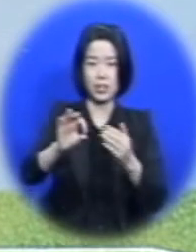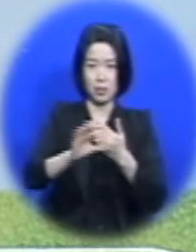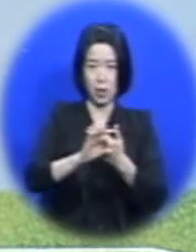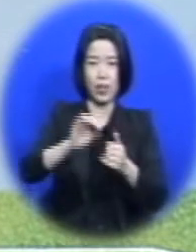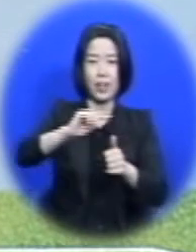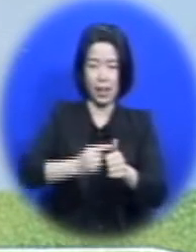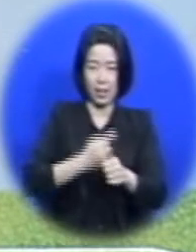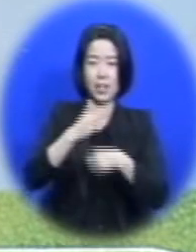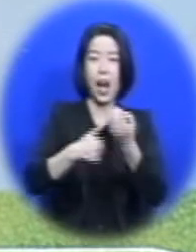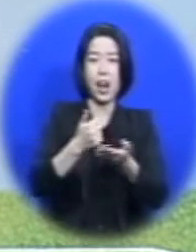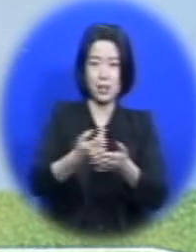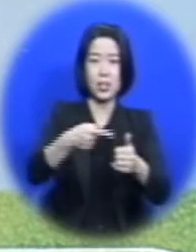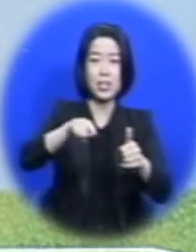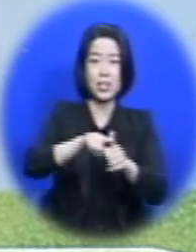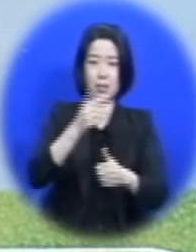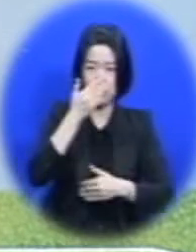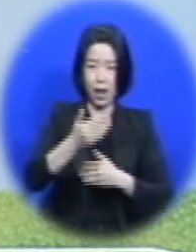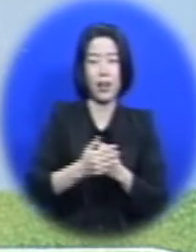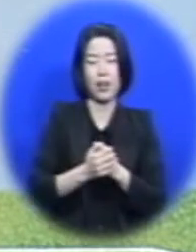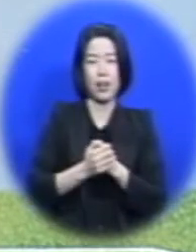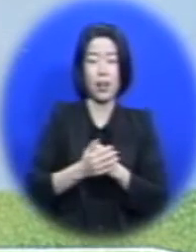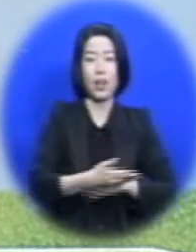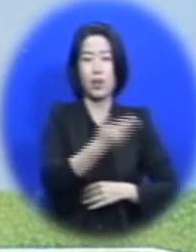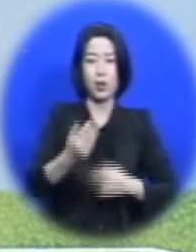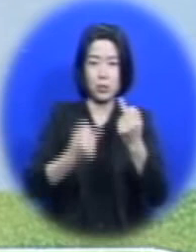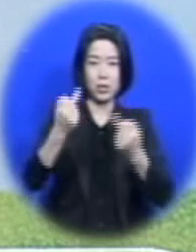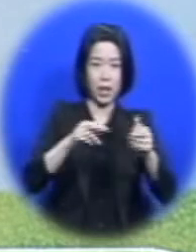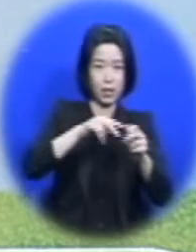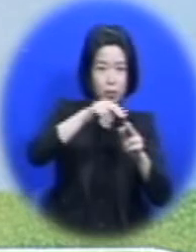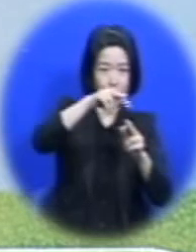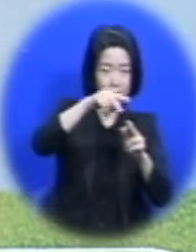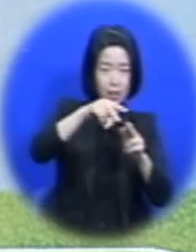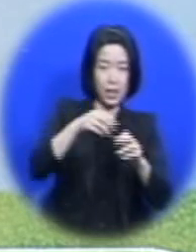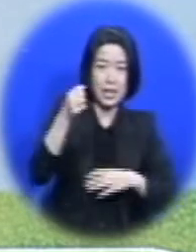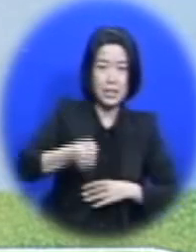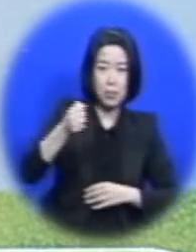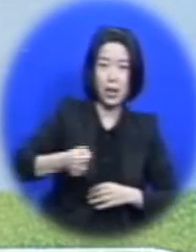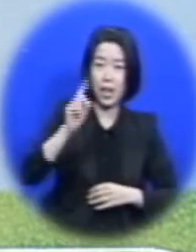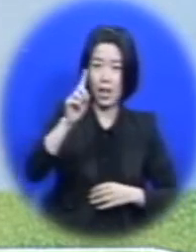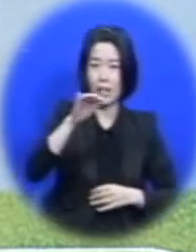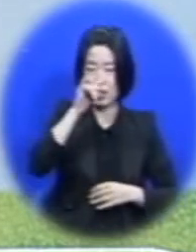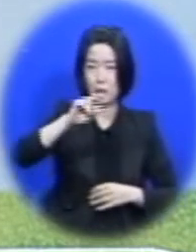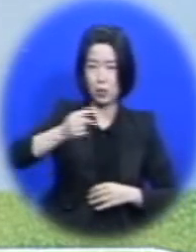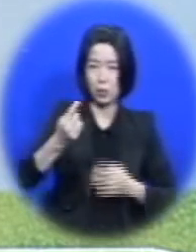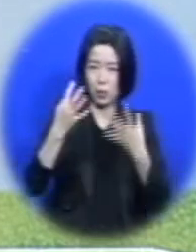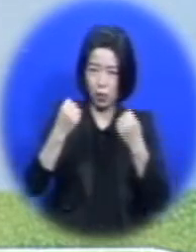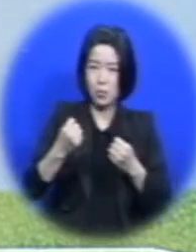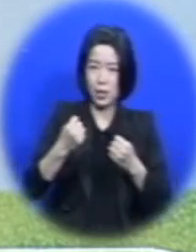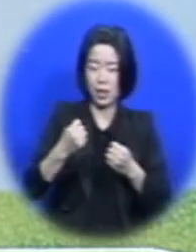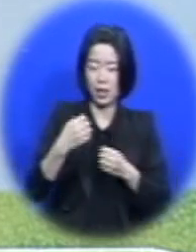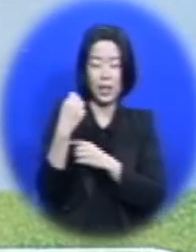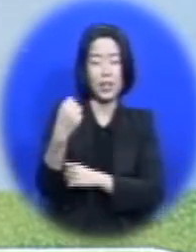당연히 하나님이 의지가 되지요 여러분 산에 올라갈때 지팡이 만 1 의지가 돼도 얼마나 힘이 덜 거